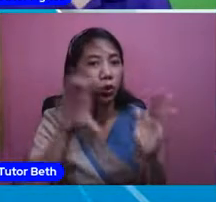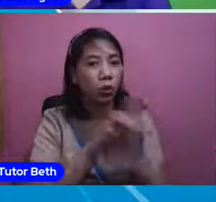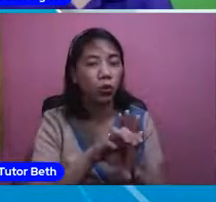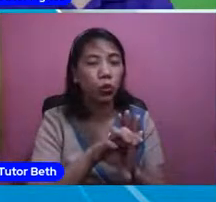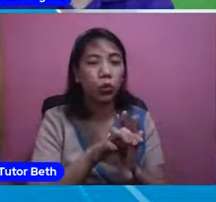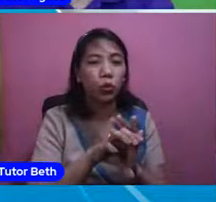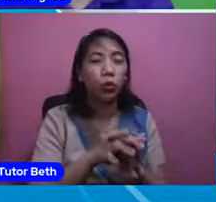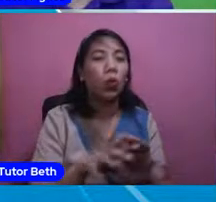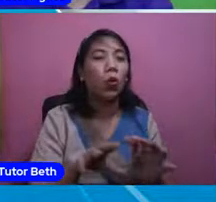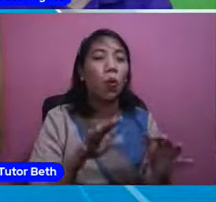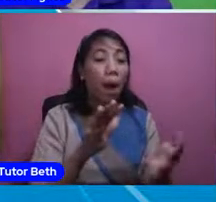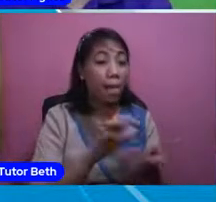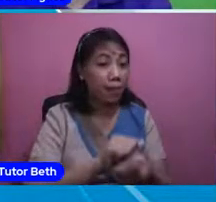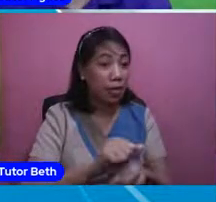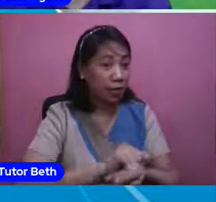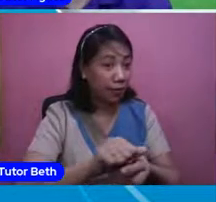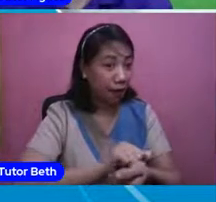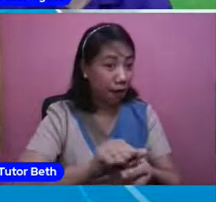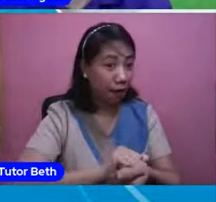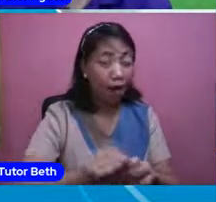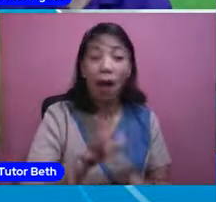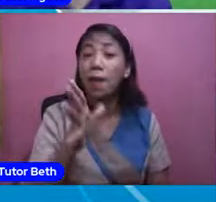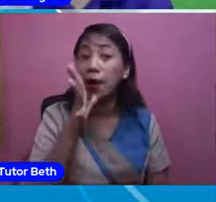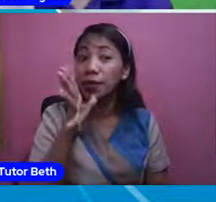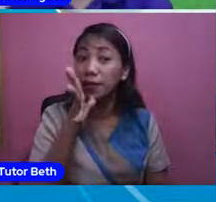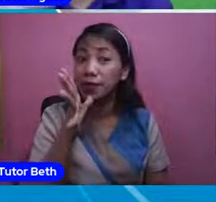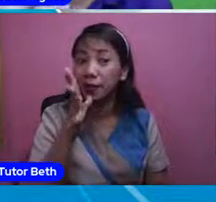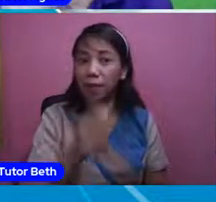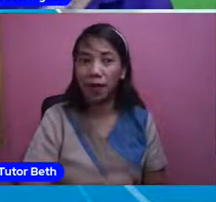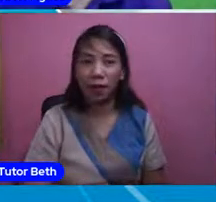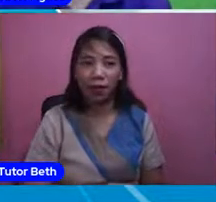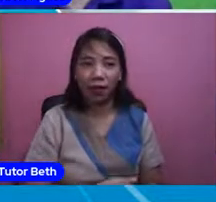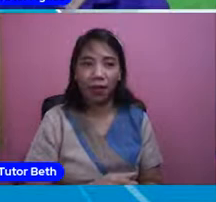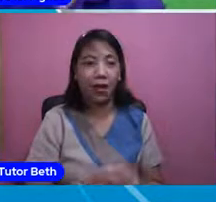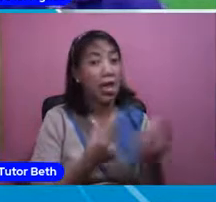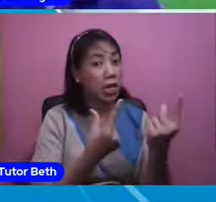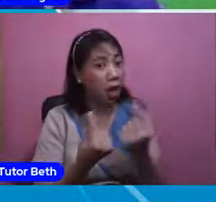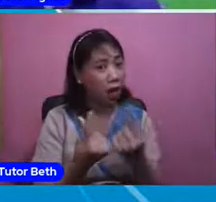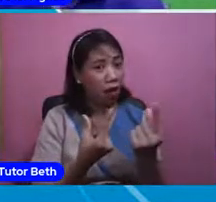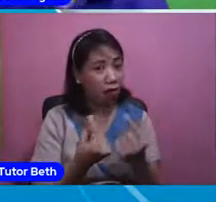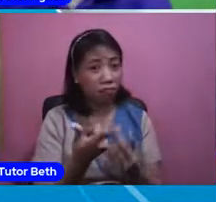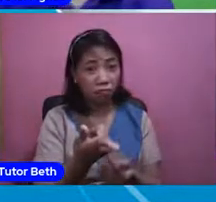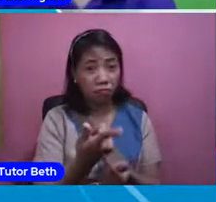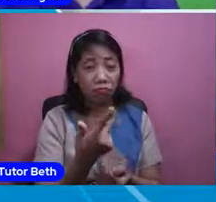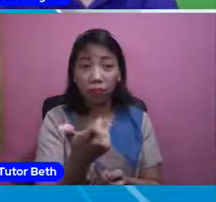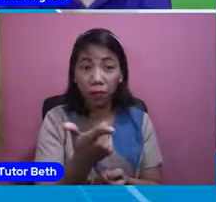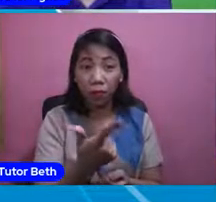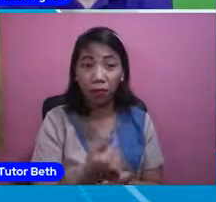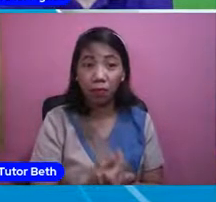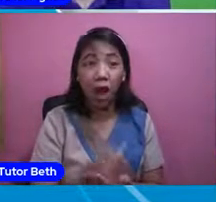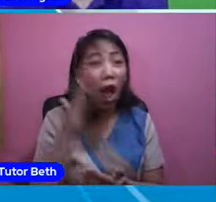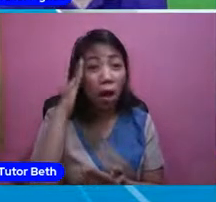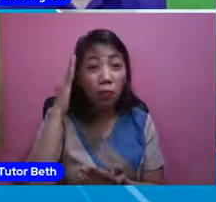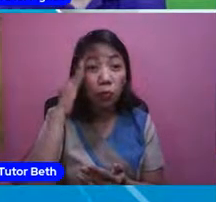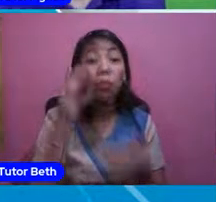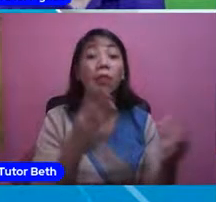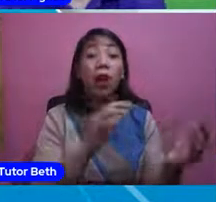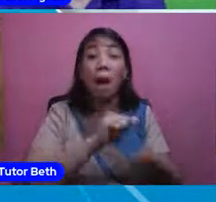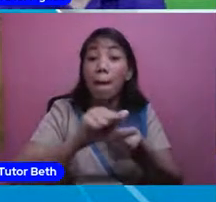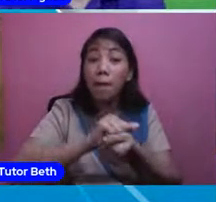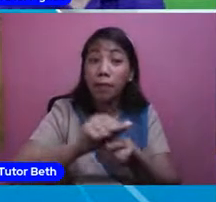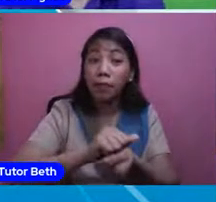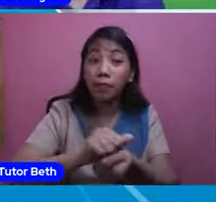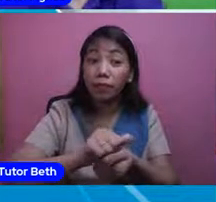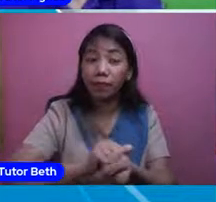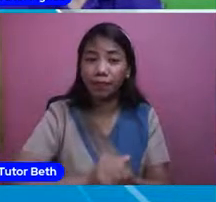Okay. Okay, ginagawa nyo ba ngayon yan na ginagawa rin ni nanay yan noon nung maliit siya? Okay,